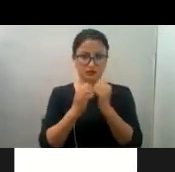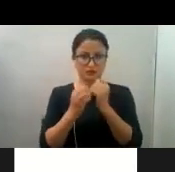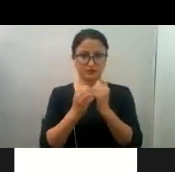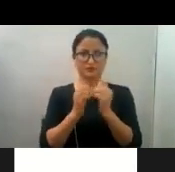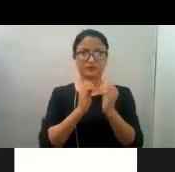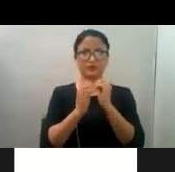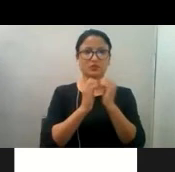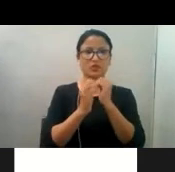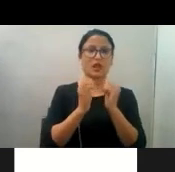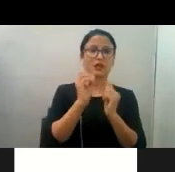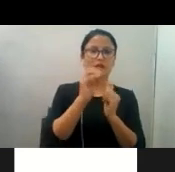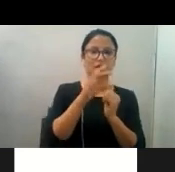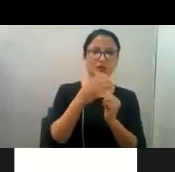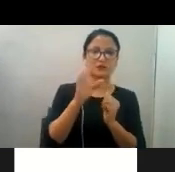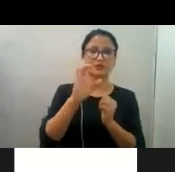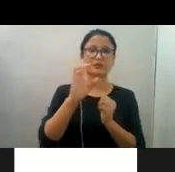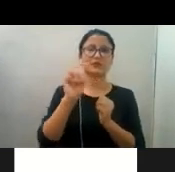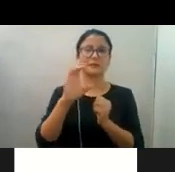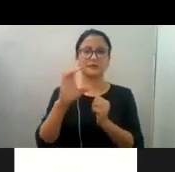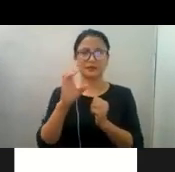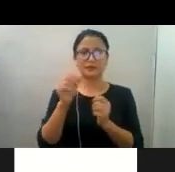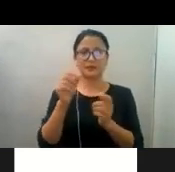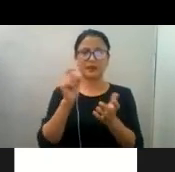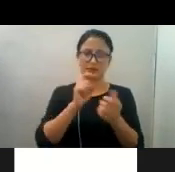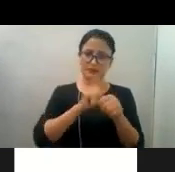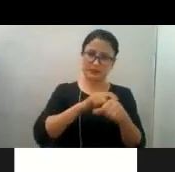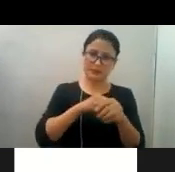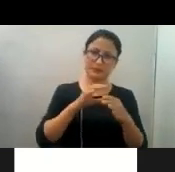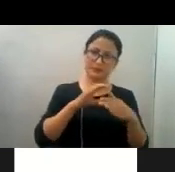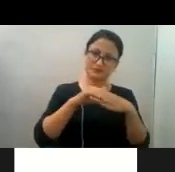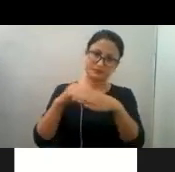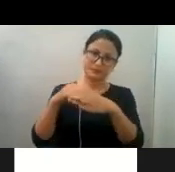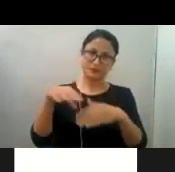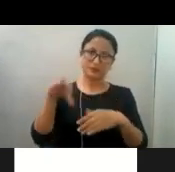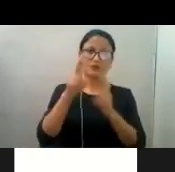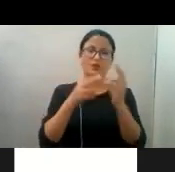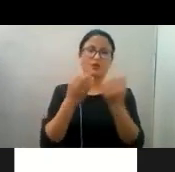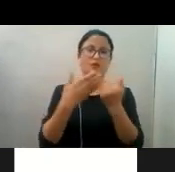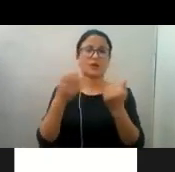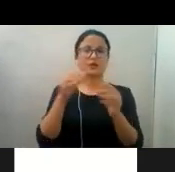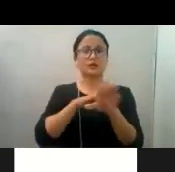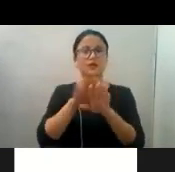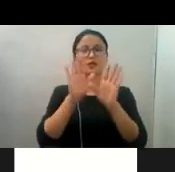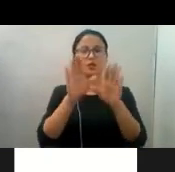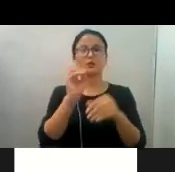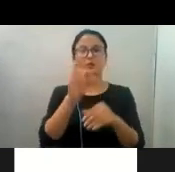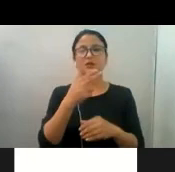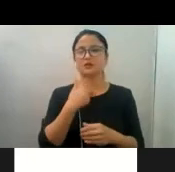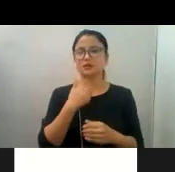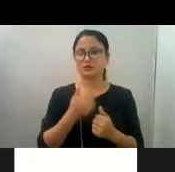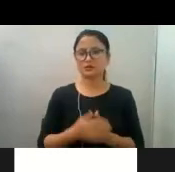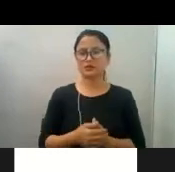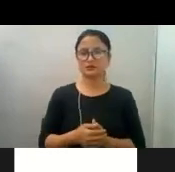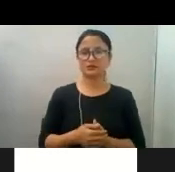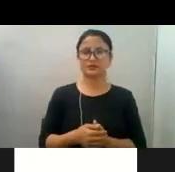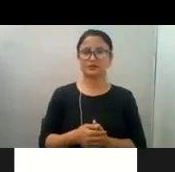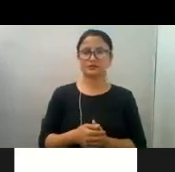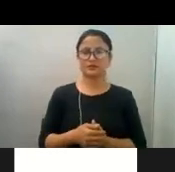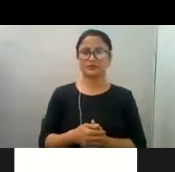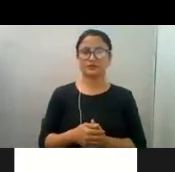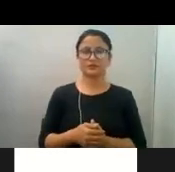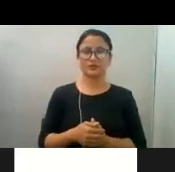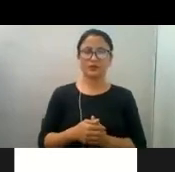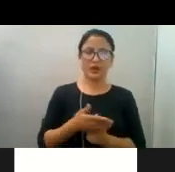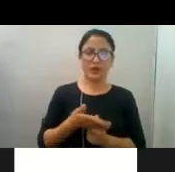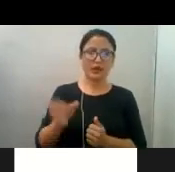बेला बेलामा त्यहाँ सिएमसीमा लिएर गइरहेको छौँ अहिले अनि यो सबै कुराहरूको लागि एकदमै धन्यवाद दिन चाहन्छु हजुरहरू सबैजनालाई